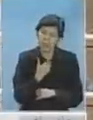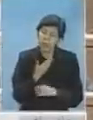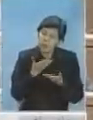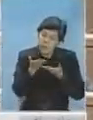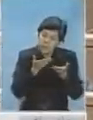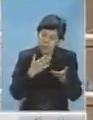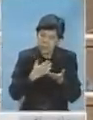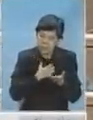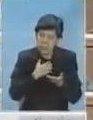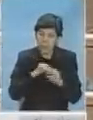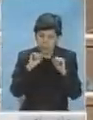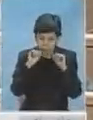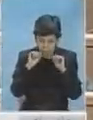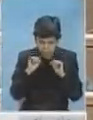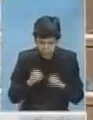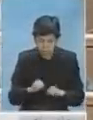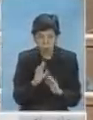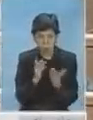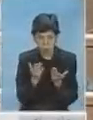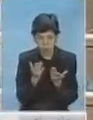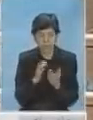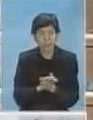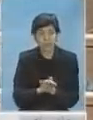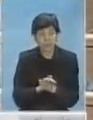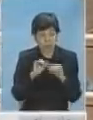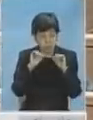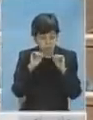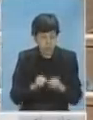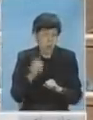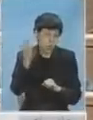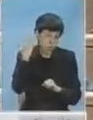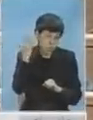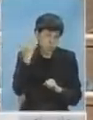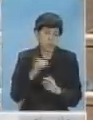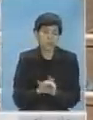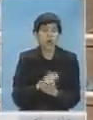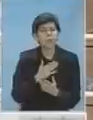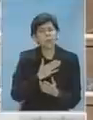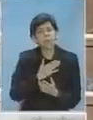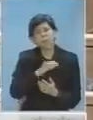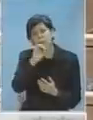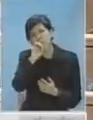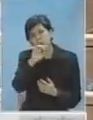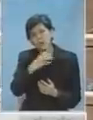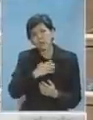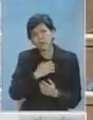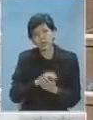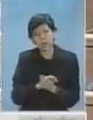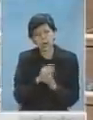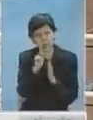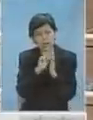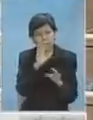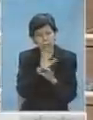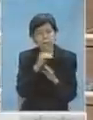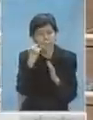าก่อนลงมติกับท่านประธานก็คือว่าการลงมติที่ผ่านมานั้นผมอยากจะเรียนว่าทำผิดข้อบัง